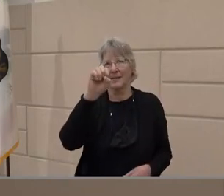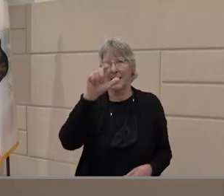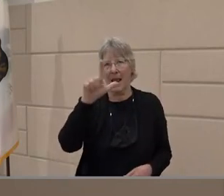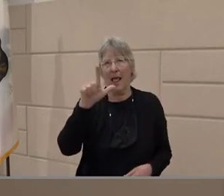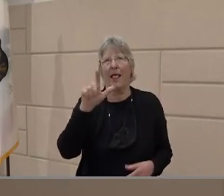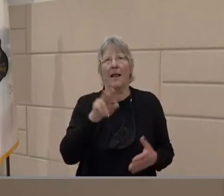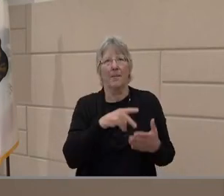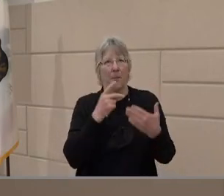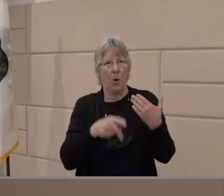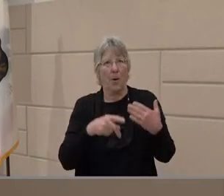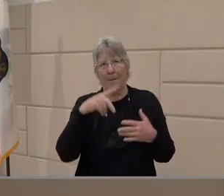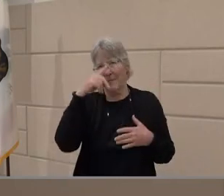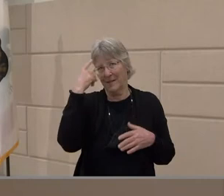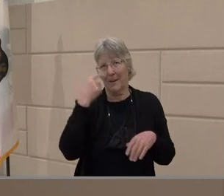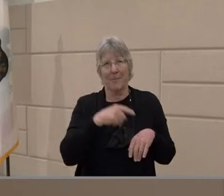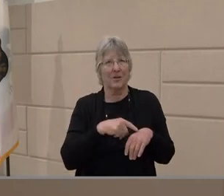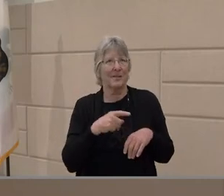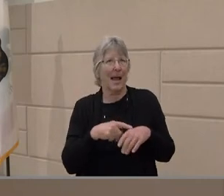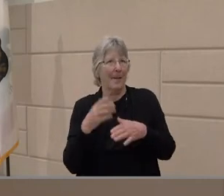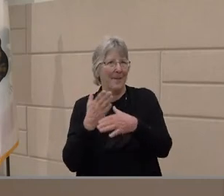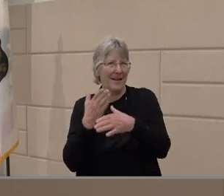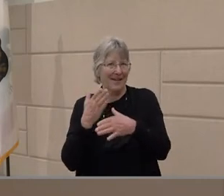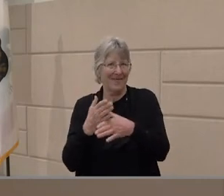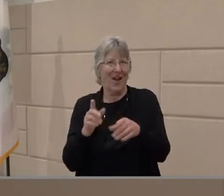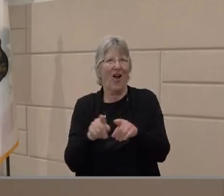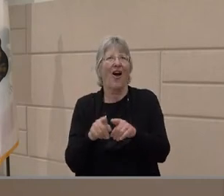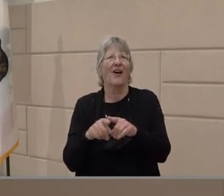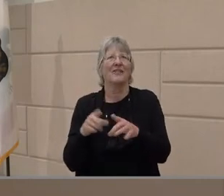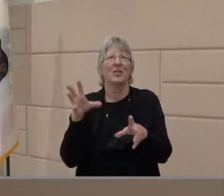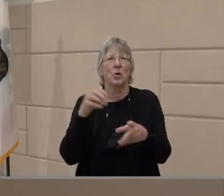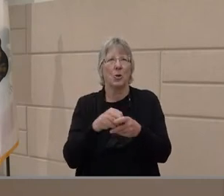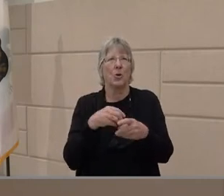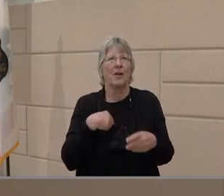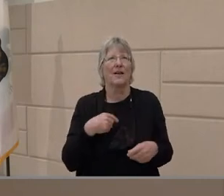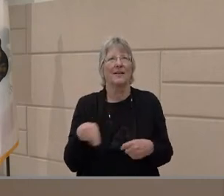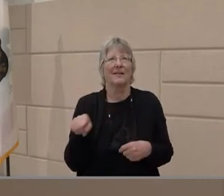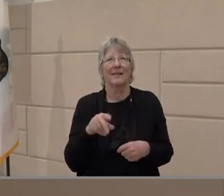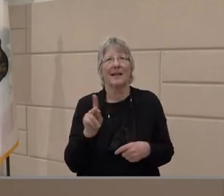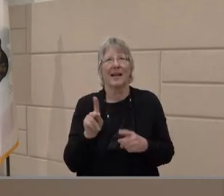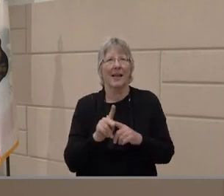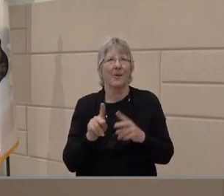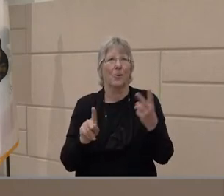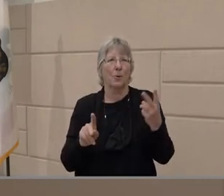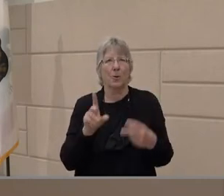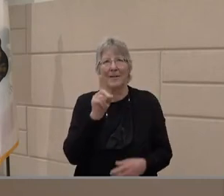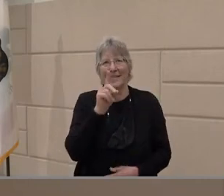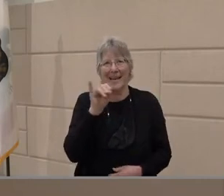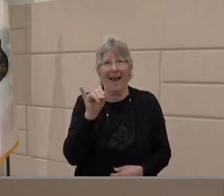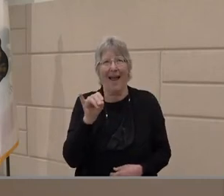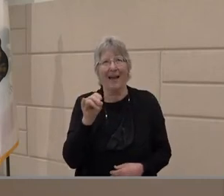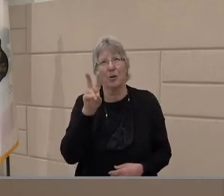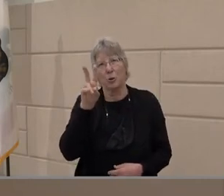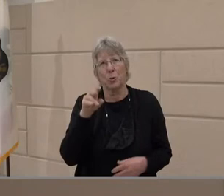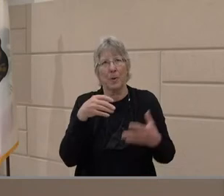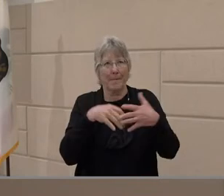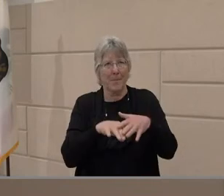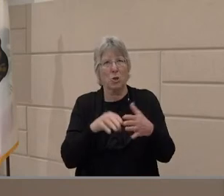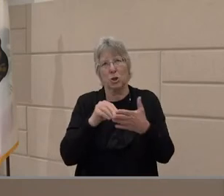ញថានៅក្នុងកម្មវិធីសៀលហ្នឹងដែលជាដែលលើកបង្ហាត់នៅរដូវ